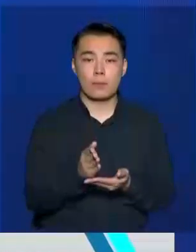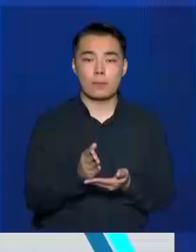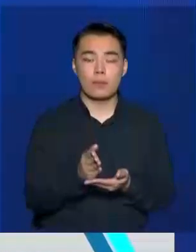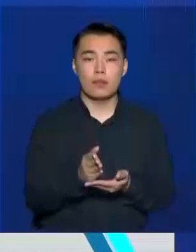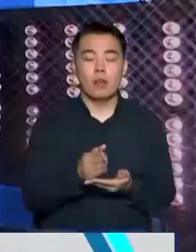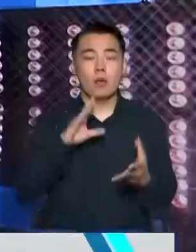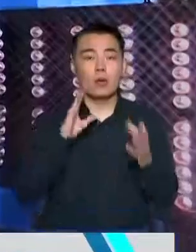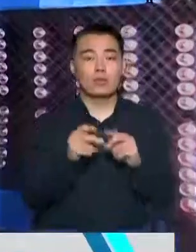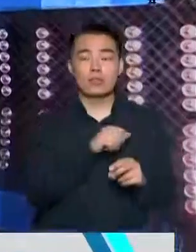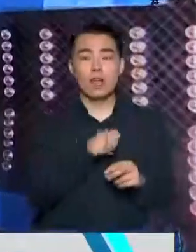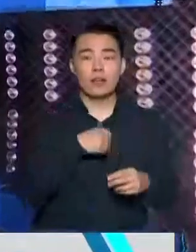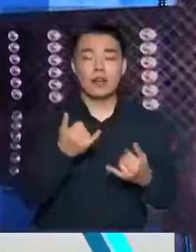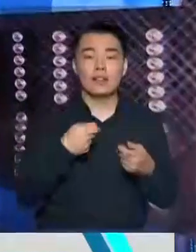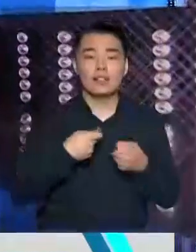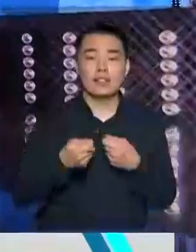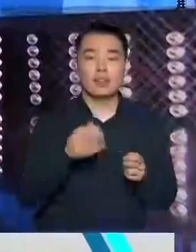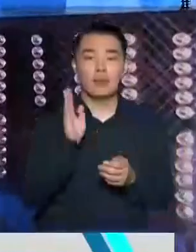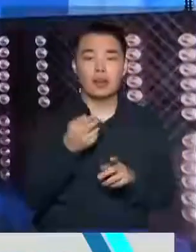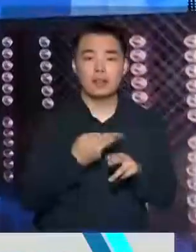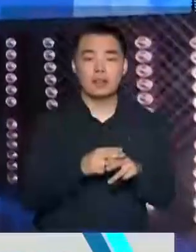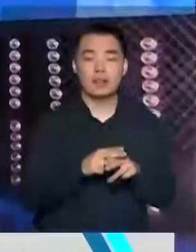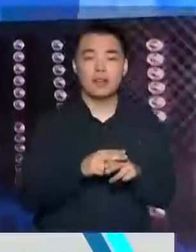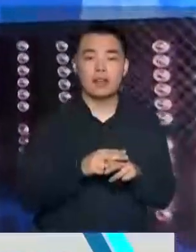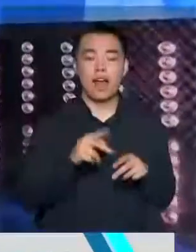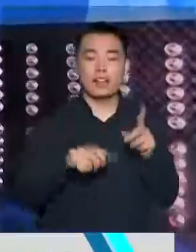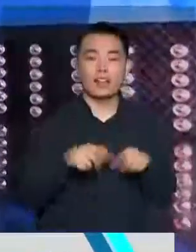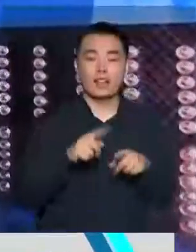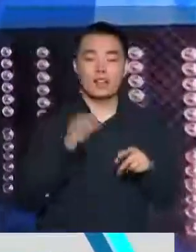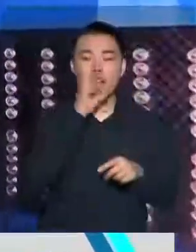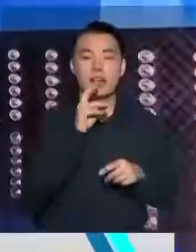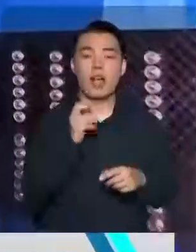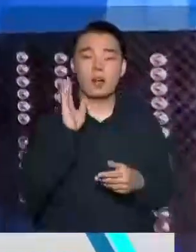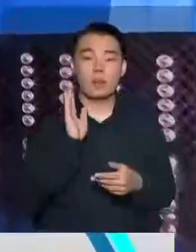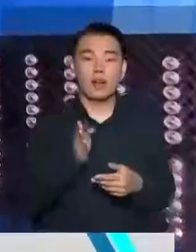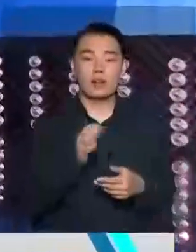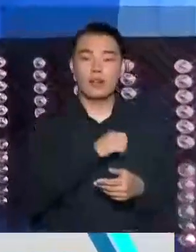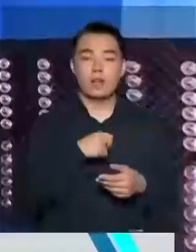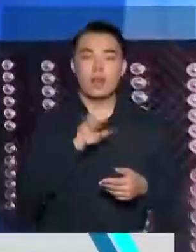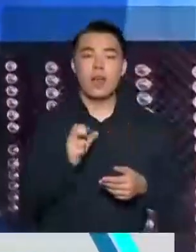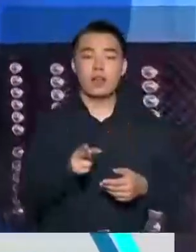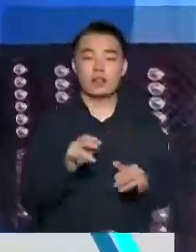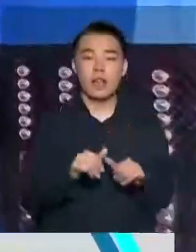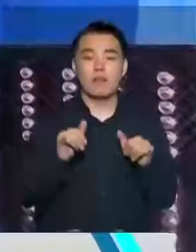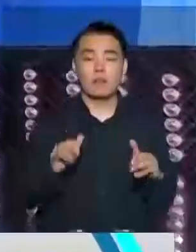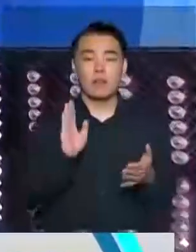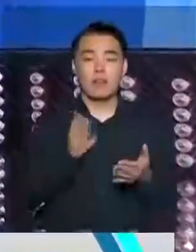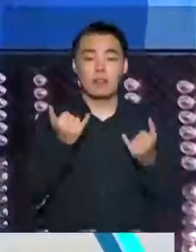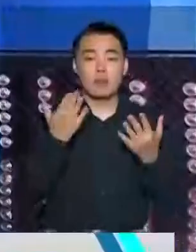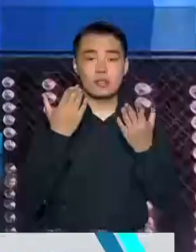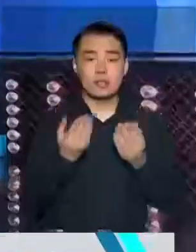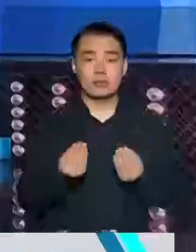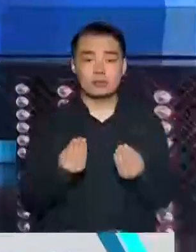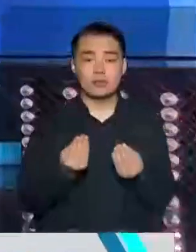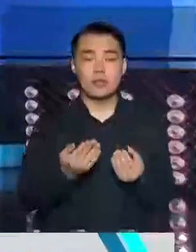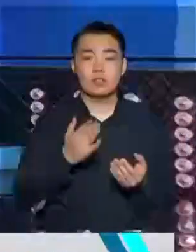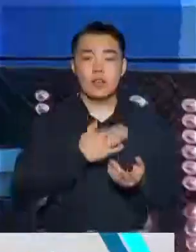А вообще, насколько наш рынок сейчас обеспечен вот именно отечественными препаратами и вообще в целом, как он развивается? На сегодняшний